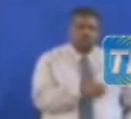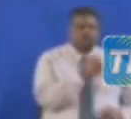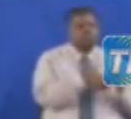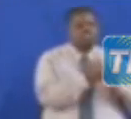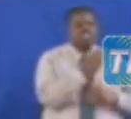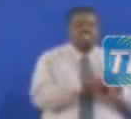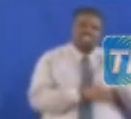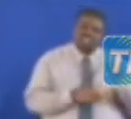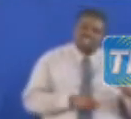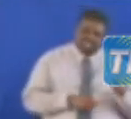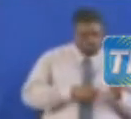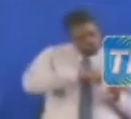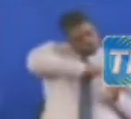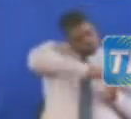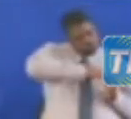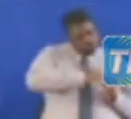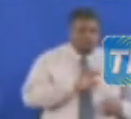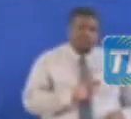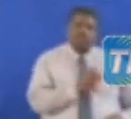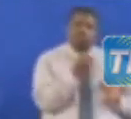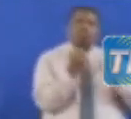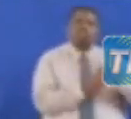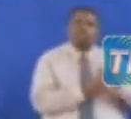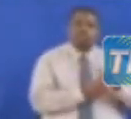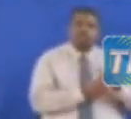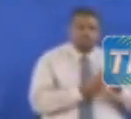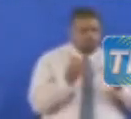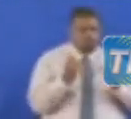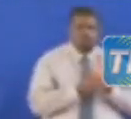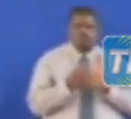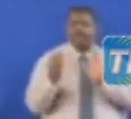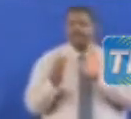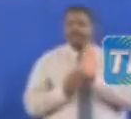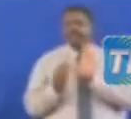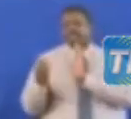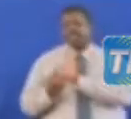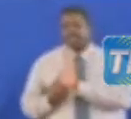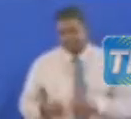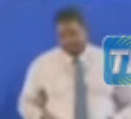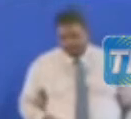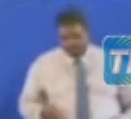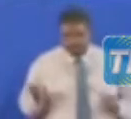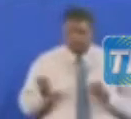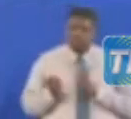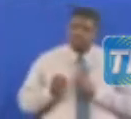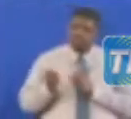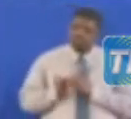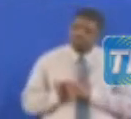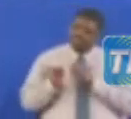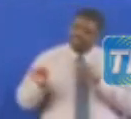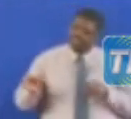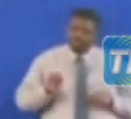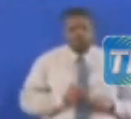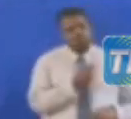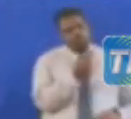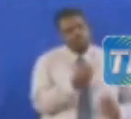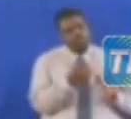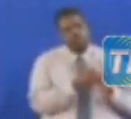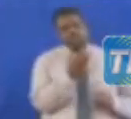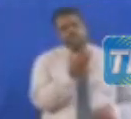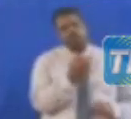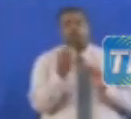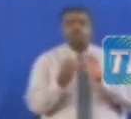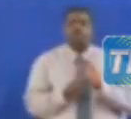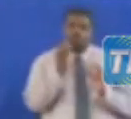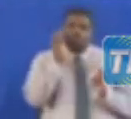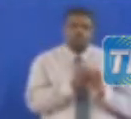maalum, ambapo tutatumia shilingi bilioni 7.86. Aidha, tumetenga shilingi bilioni